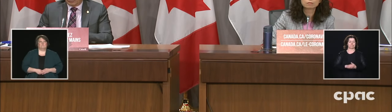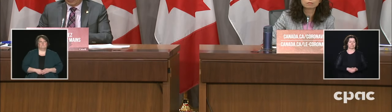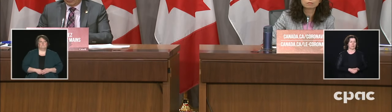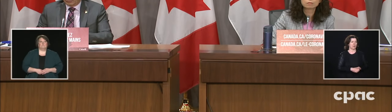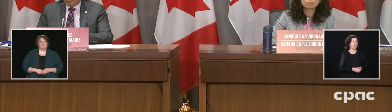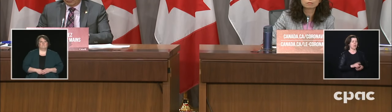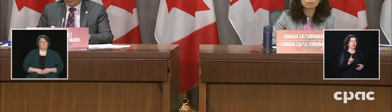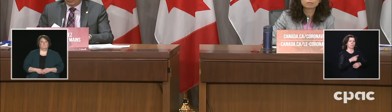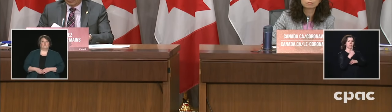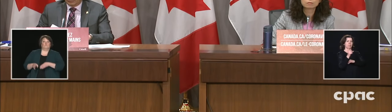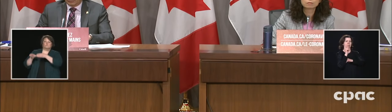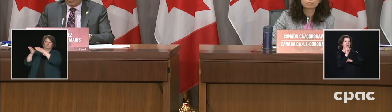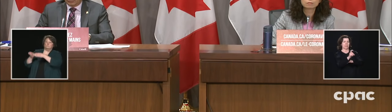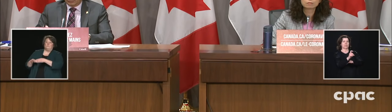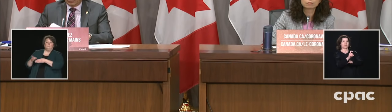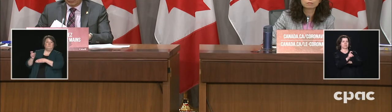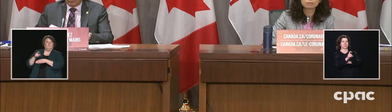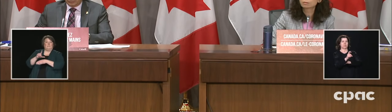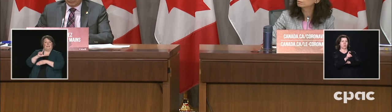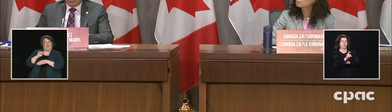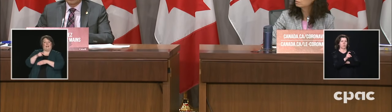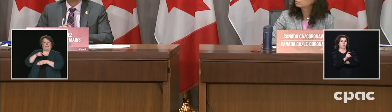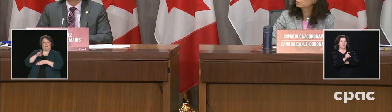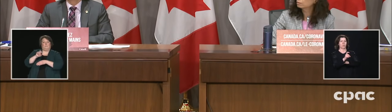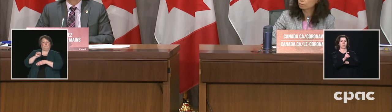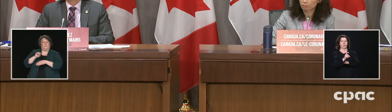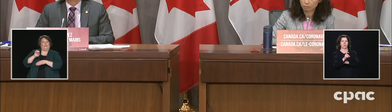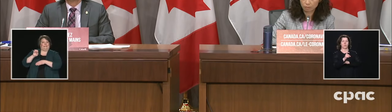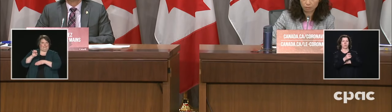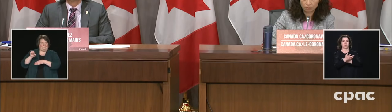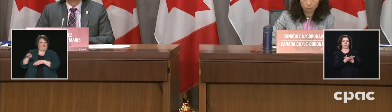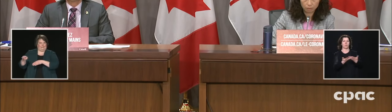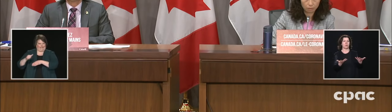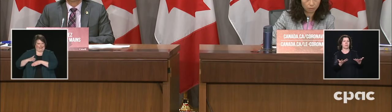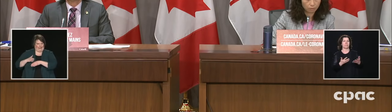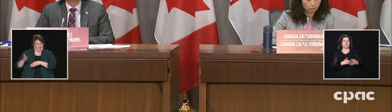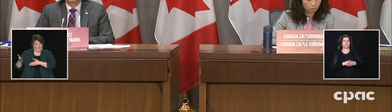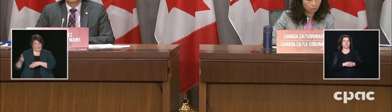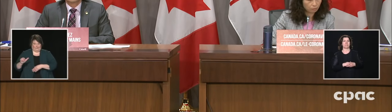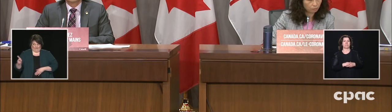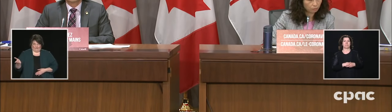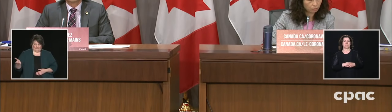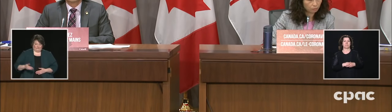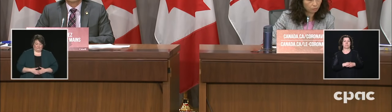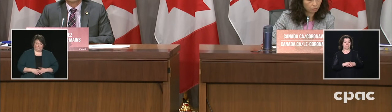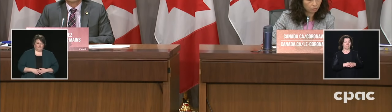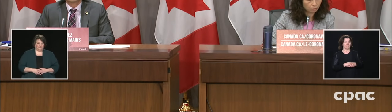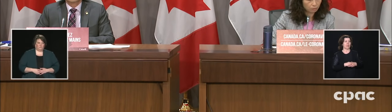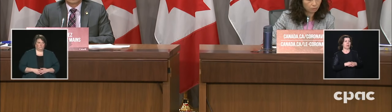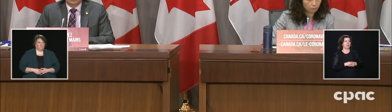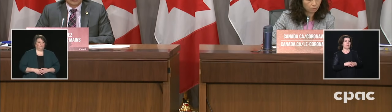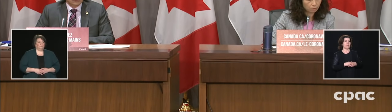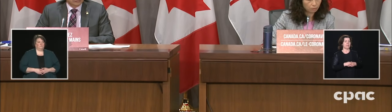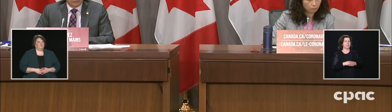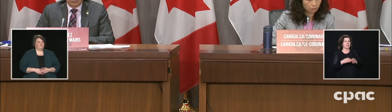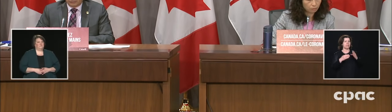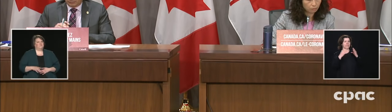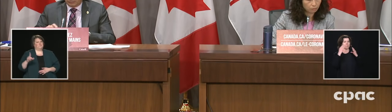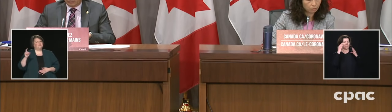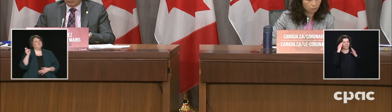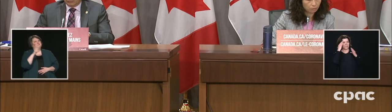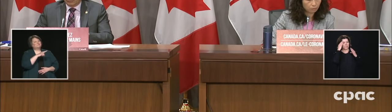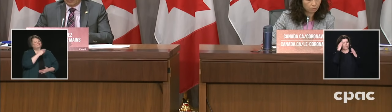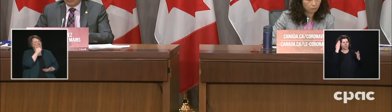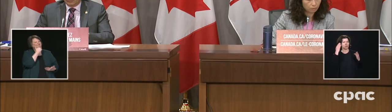de la Presse canadienne. La parole est à vous. Oui, bonjour. J'essaie de comprendre. Je vois dans les annexes qu'il n'y a rien